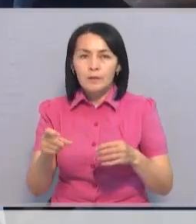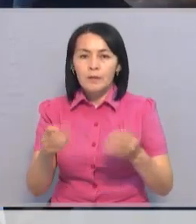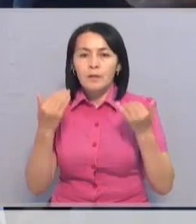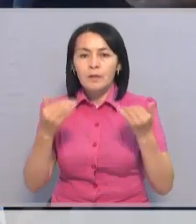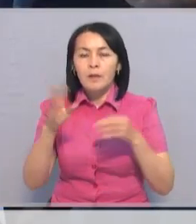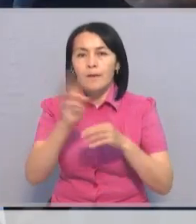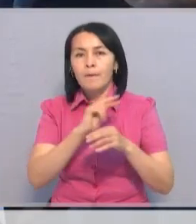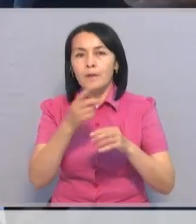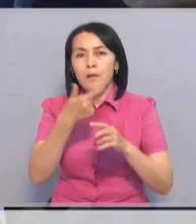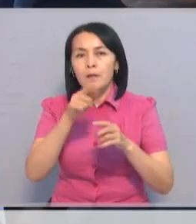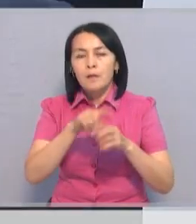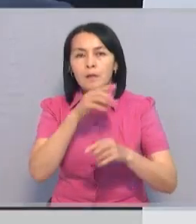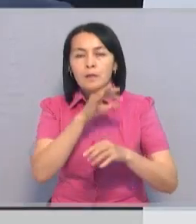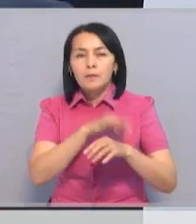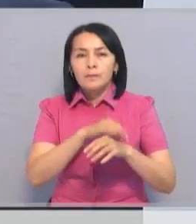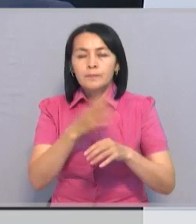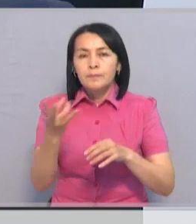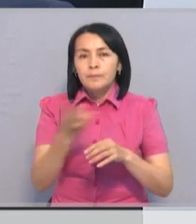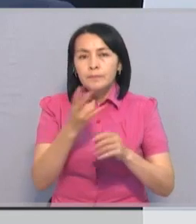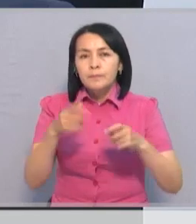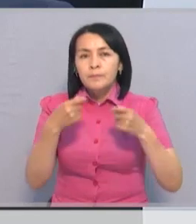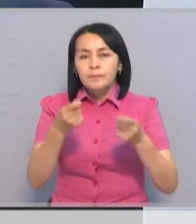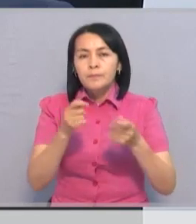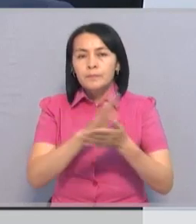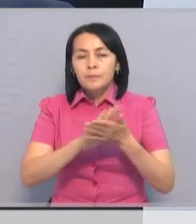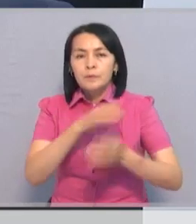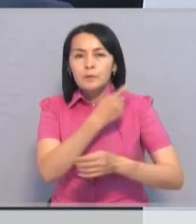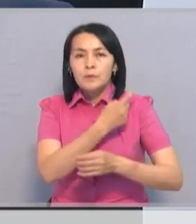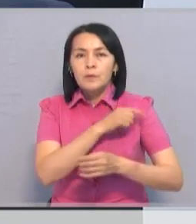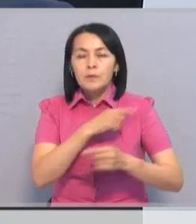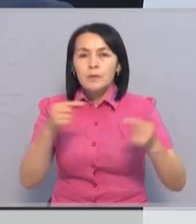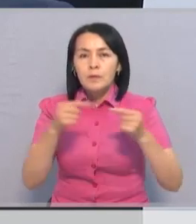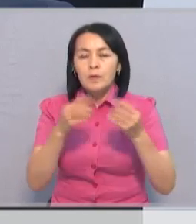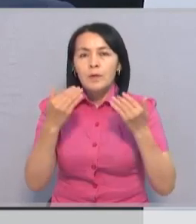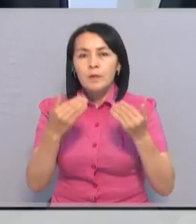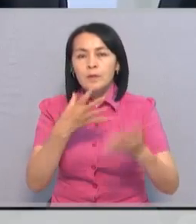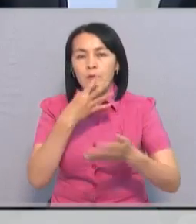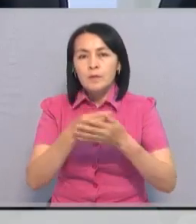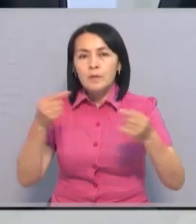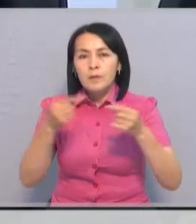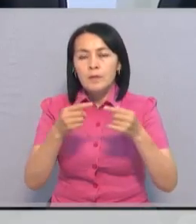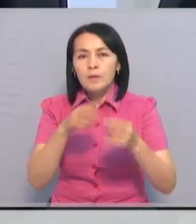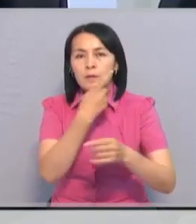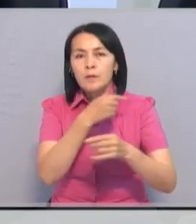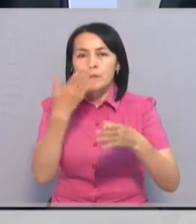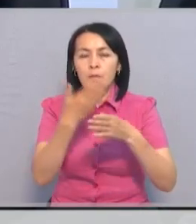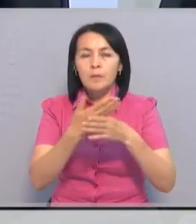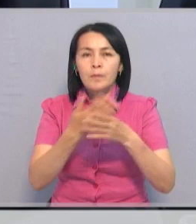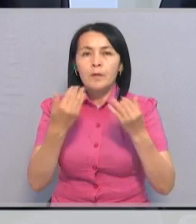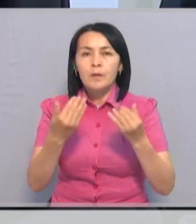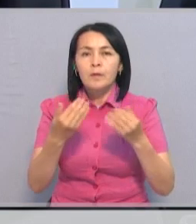Для профилактики этих заболеваний необходимо обеспечить эпизоотическую стабильность со своевременными ветеринарными